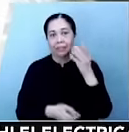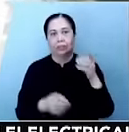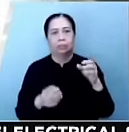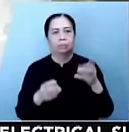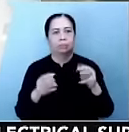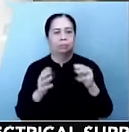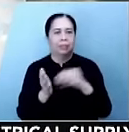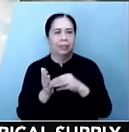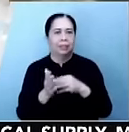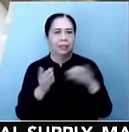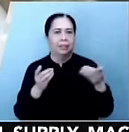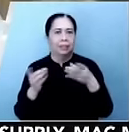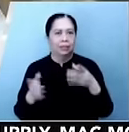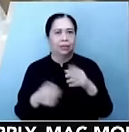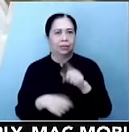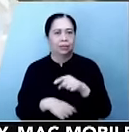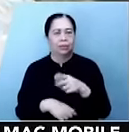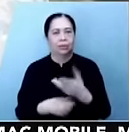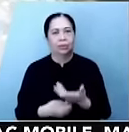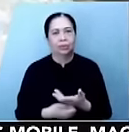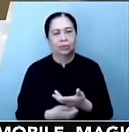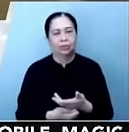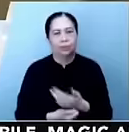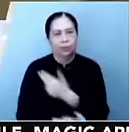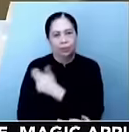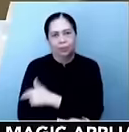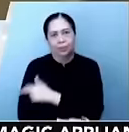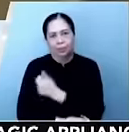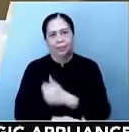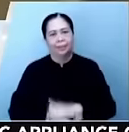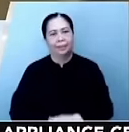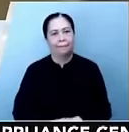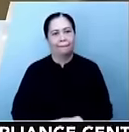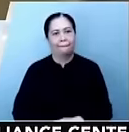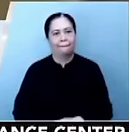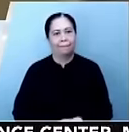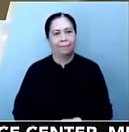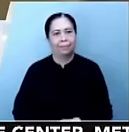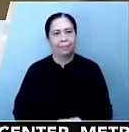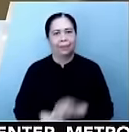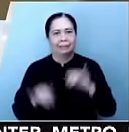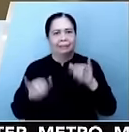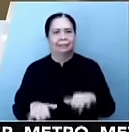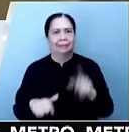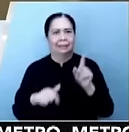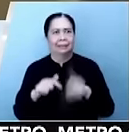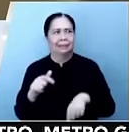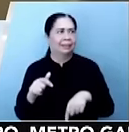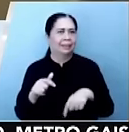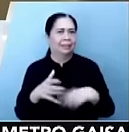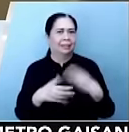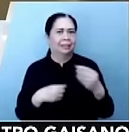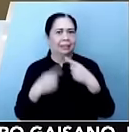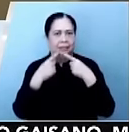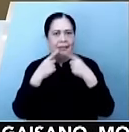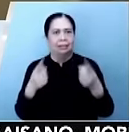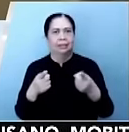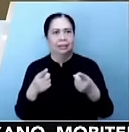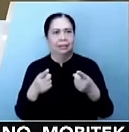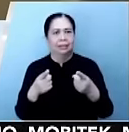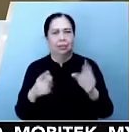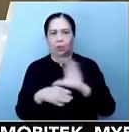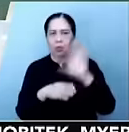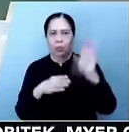San Regado Medical Hospital. Hindi sila nakaalis dito dahil dineklara ko ho ang total lockdown